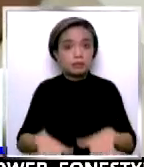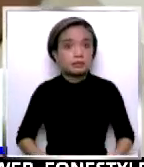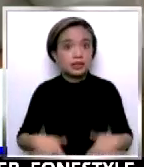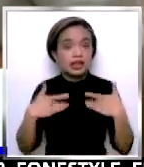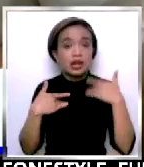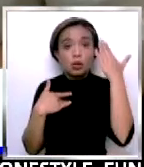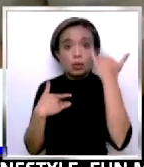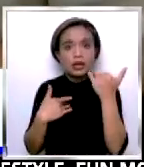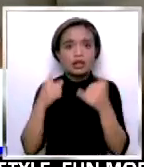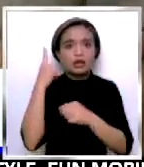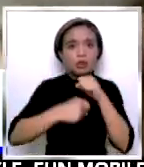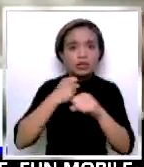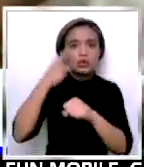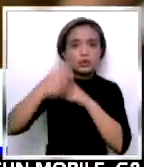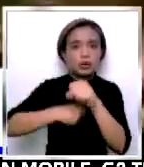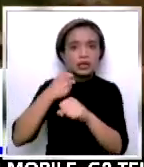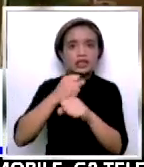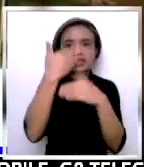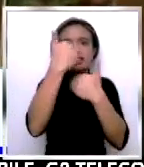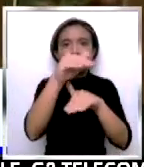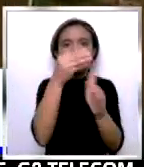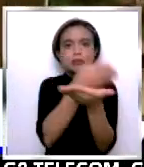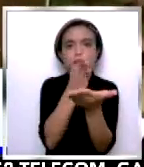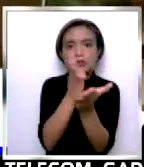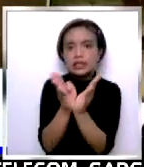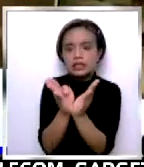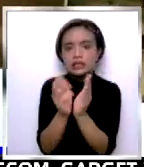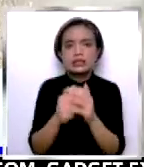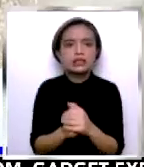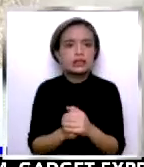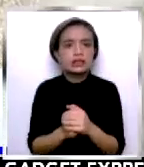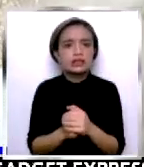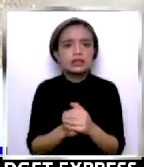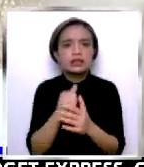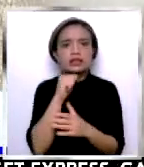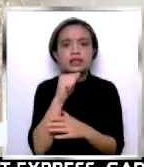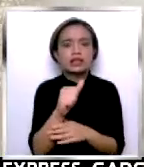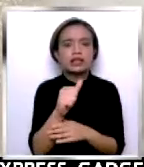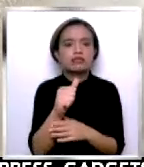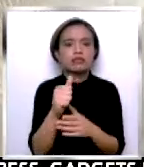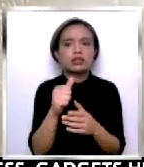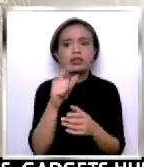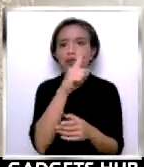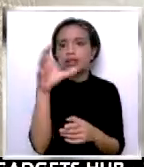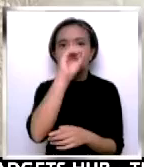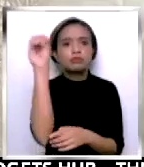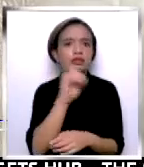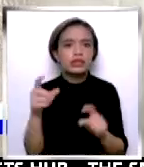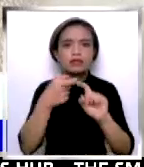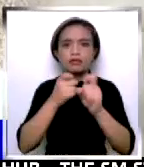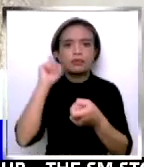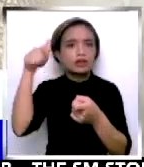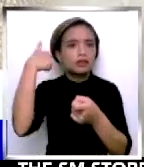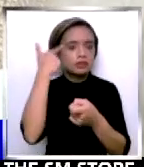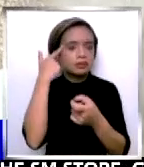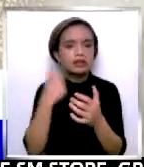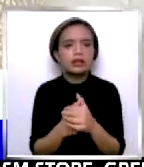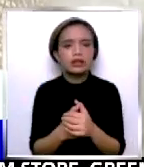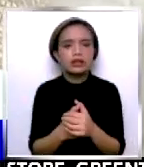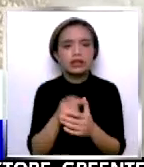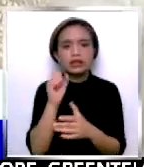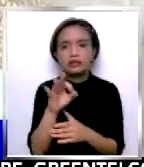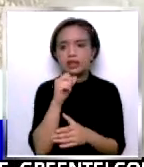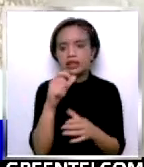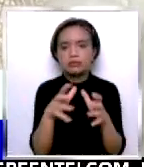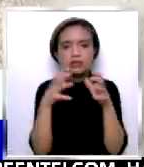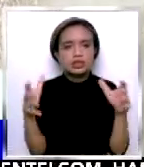budget na hindi raw umaabot ng 1% ng kabuuang budget ng gobyerno. If we cannot really put in so much cash dito po